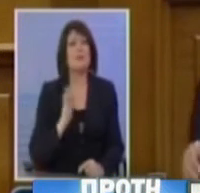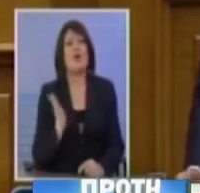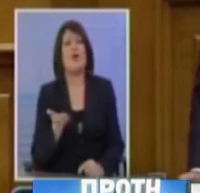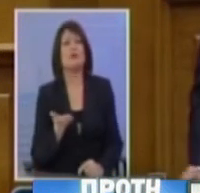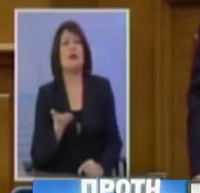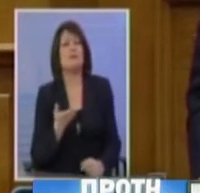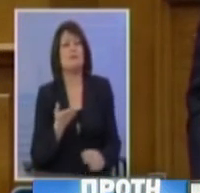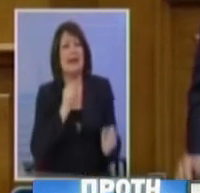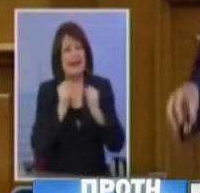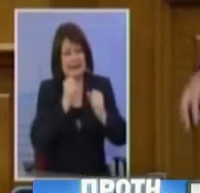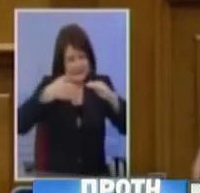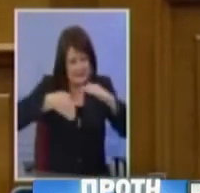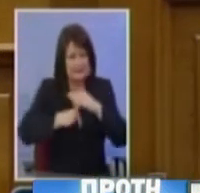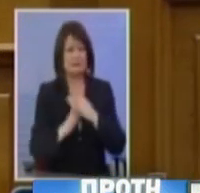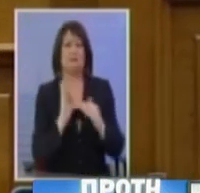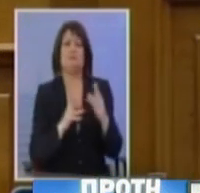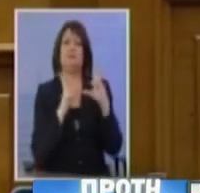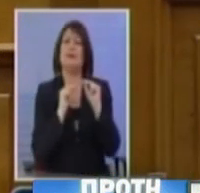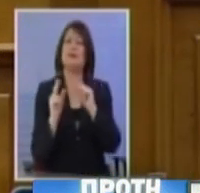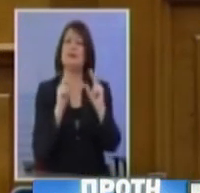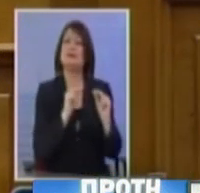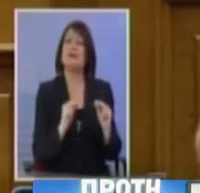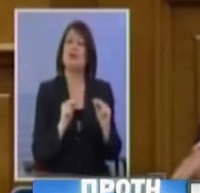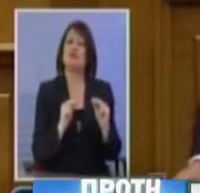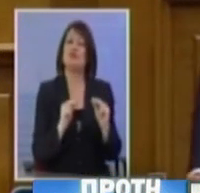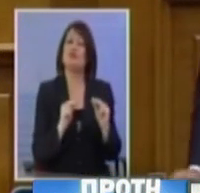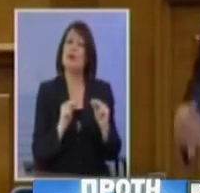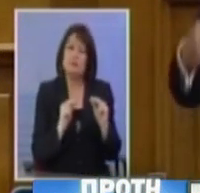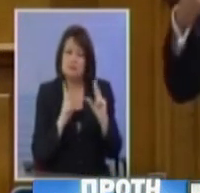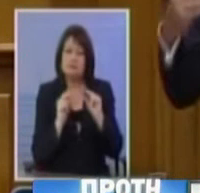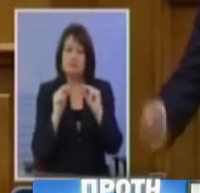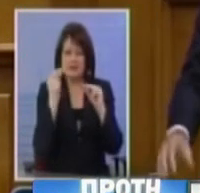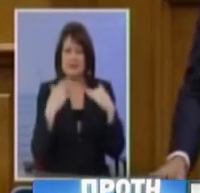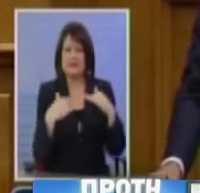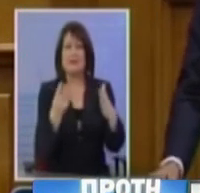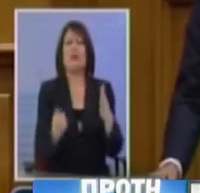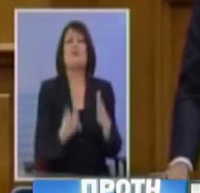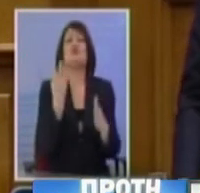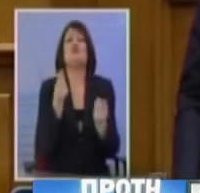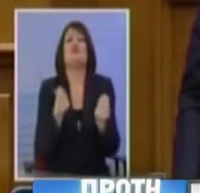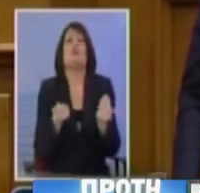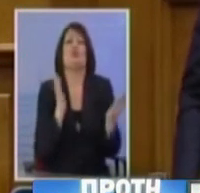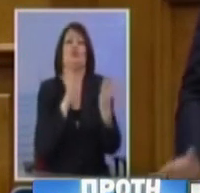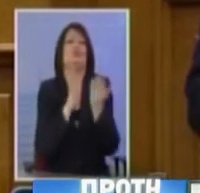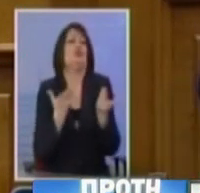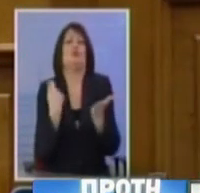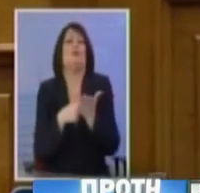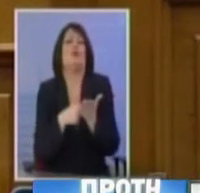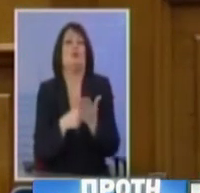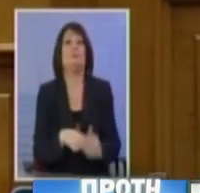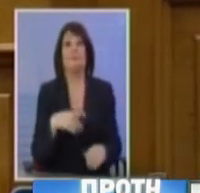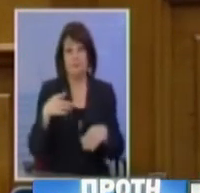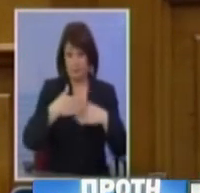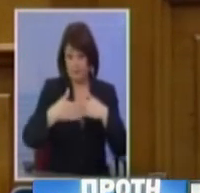φάση, να μπορέσει να συζητήσει στο πλαίσιο αυτό της εθνικής αντιπροσωπείας μια νέα αντιμετώπιση. Προς το